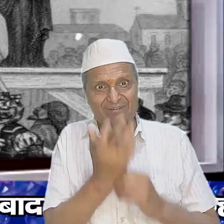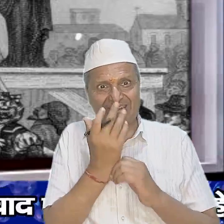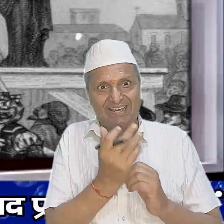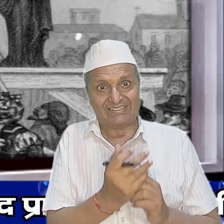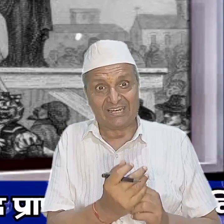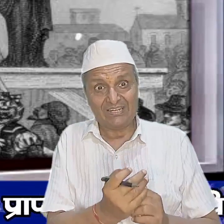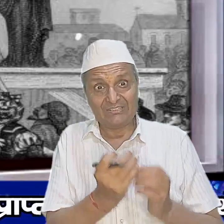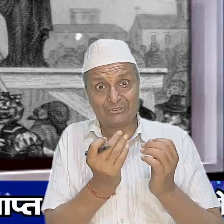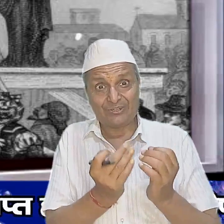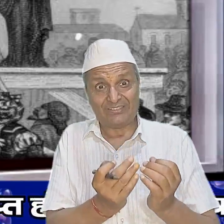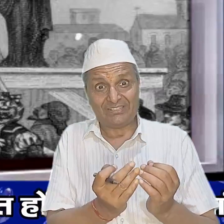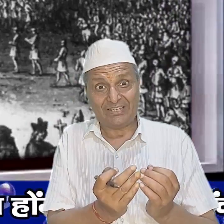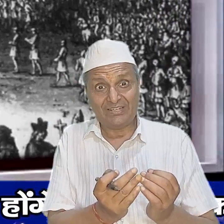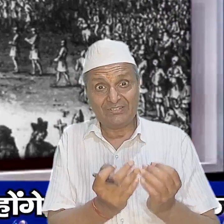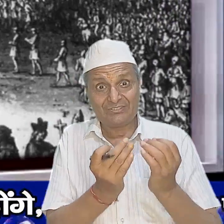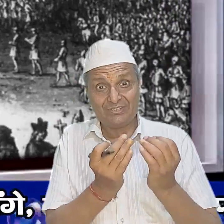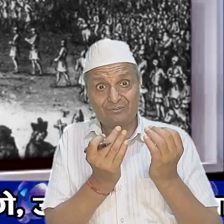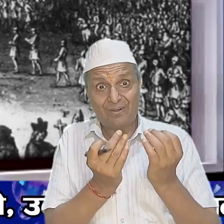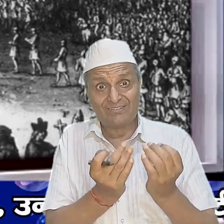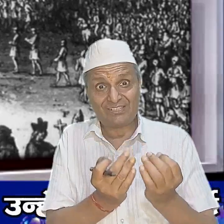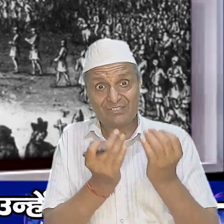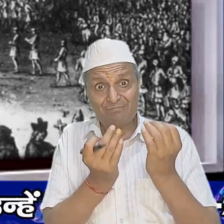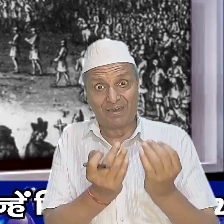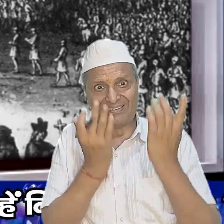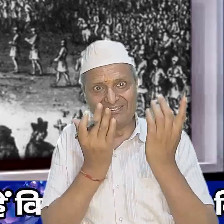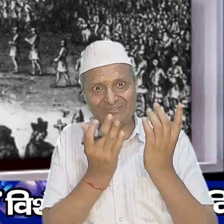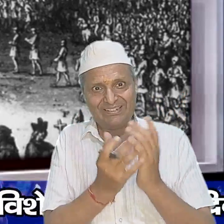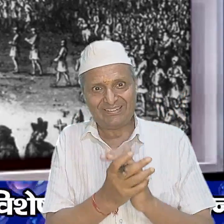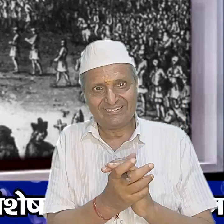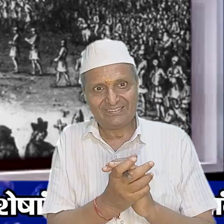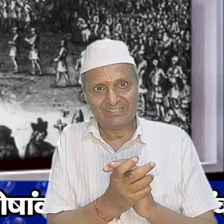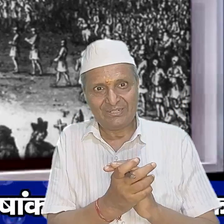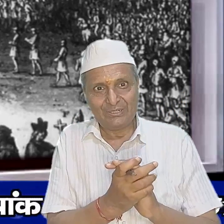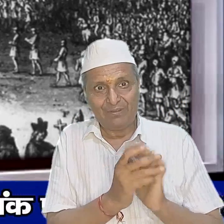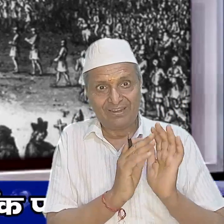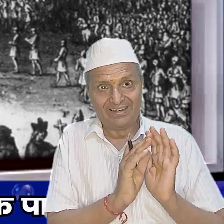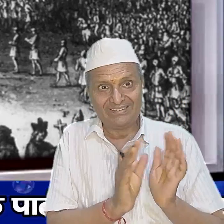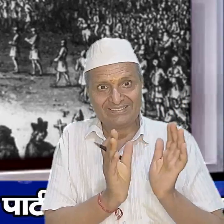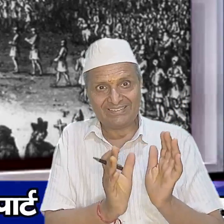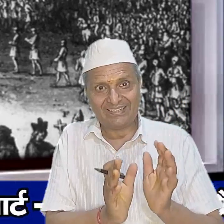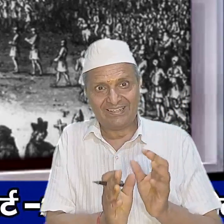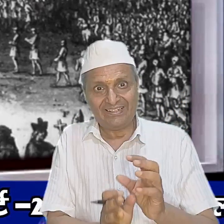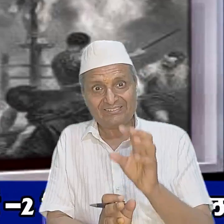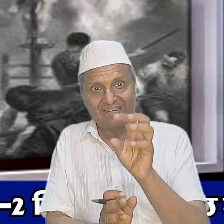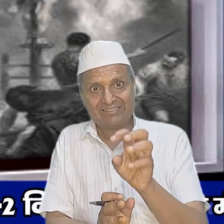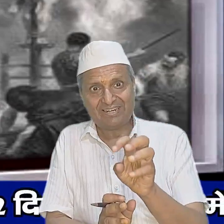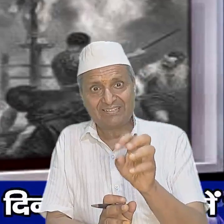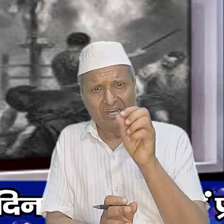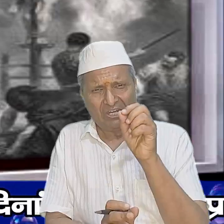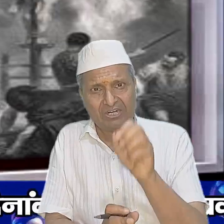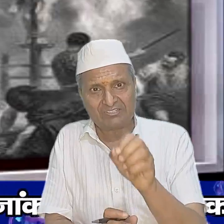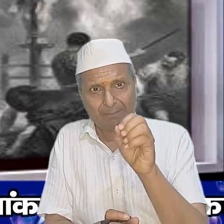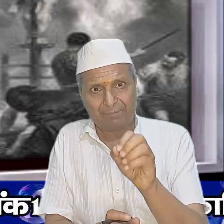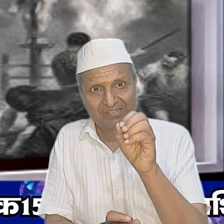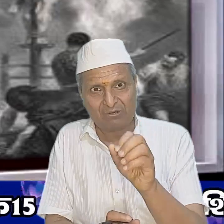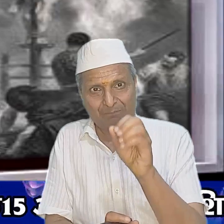धर्म परिवर्तन की घोषणा करता है या नहीं करता है। उसका मेहता जरमीर नहीं करता तो अपनी प्रजा से कहे, क्योंकि जानते हैं वो प्रजा को अगर कहेगा तो प्रजा आराम